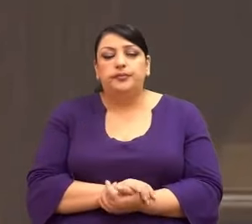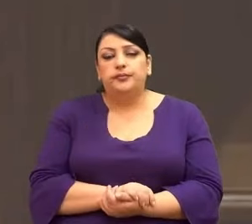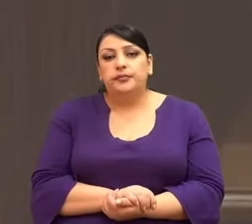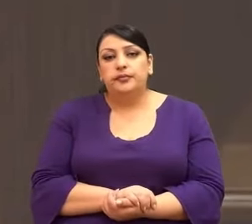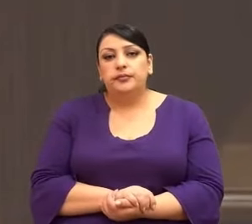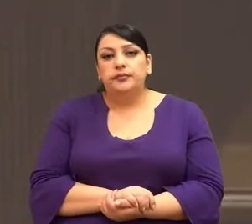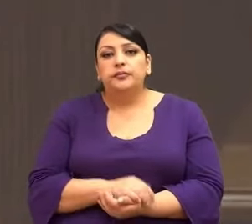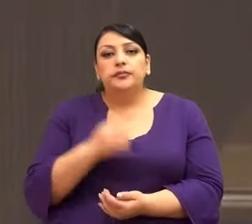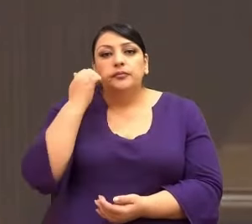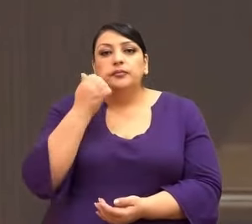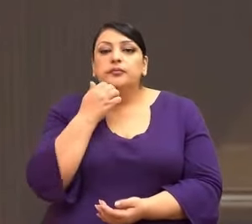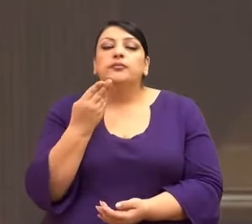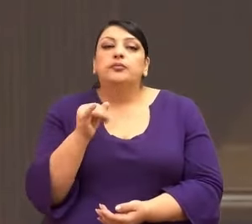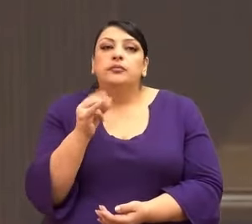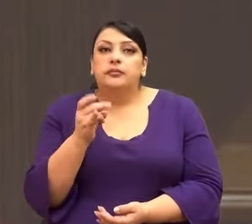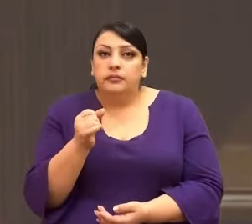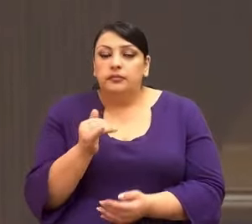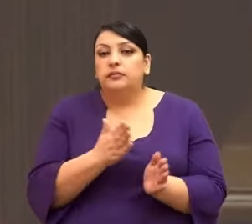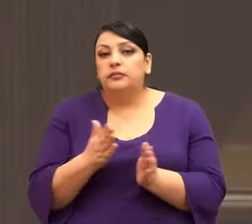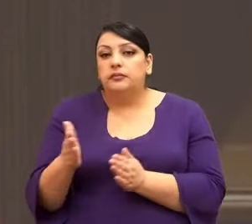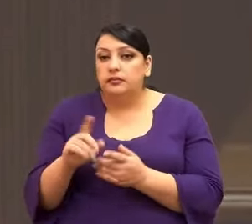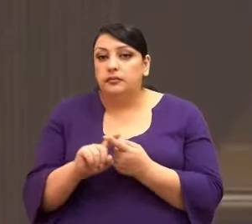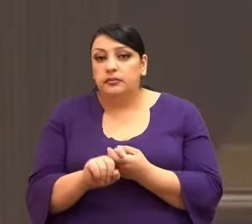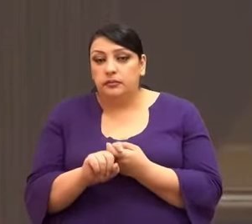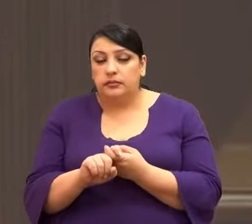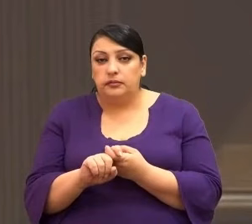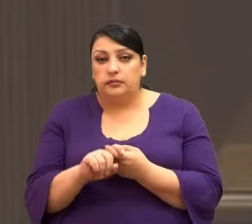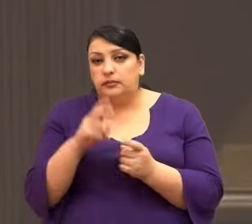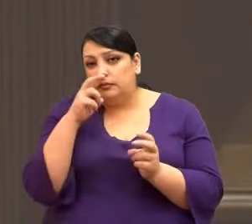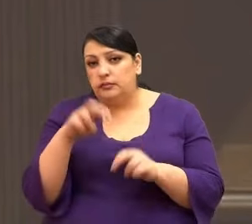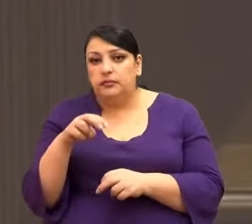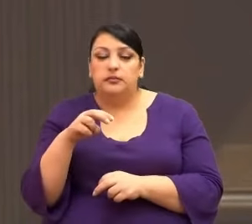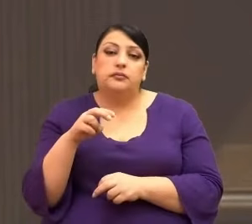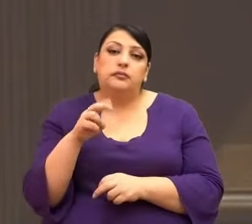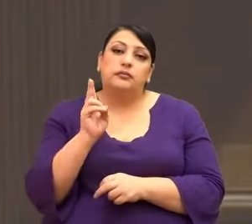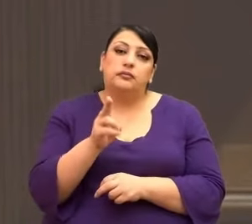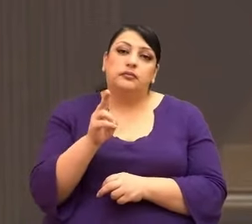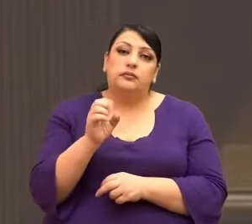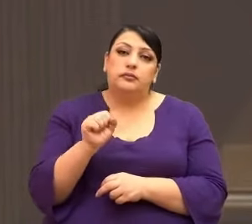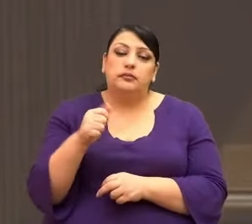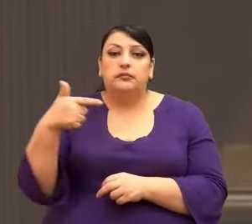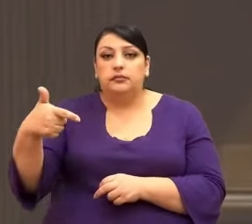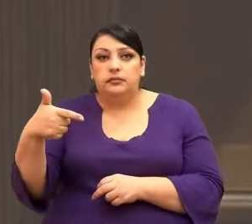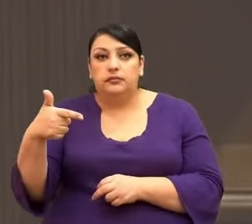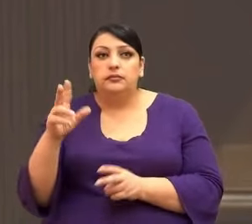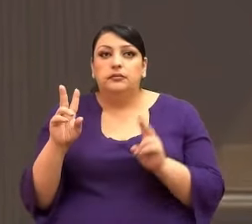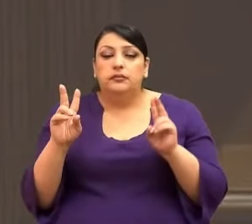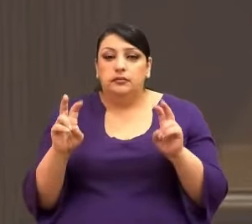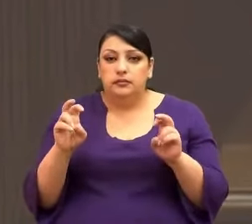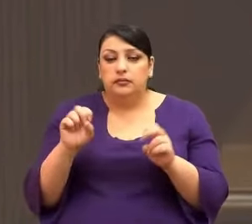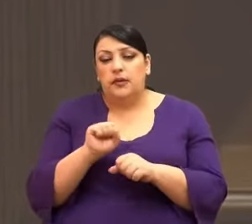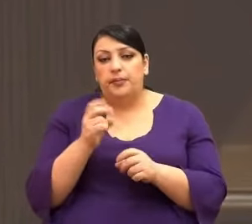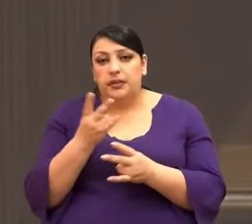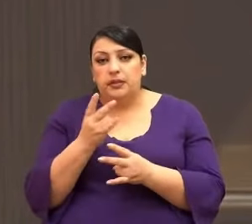Շնորհակալություն, պարոն Թունյան։ Պարոն Մինասյան, կարգավորման ազդեցության գնահատականը ԿԱԳ-ը տրվում է էականության շեմի